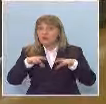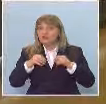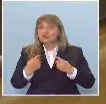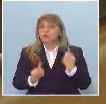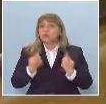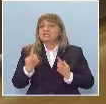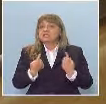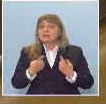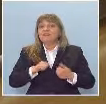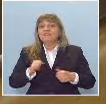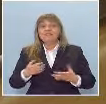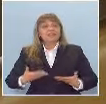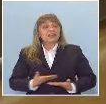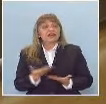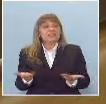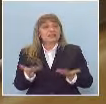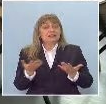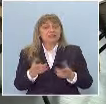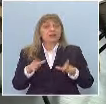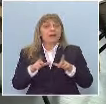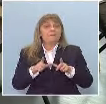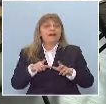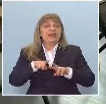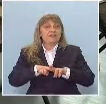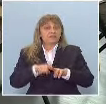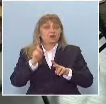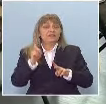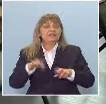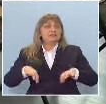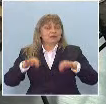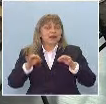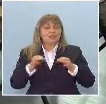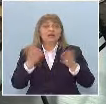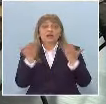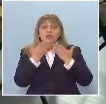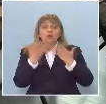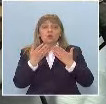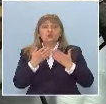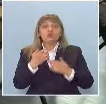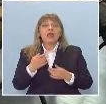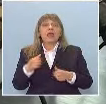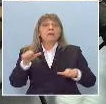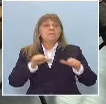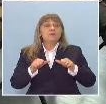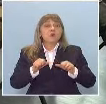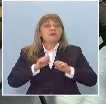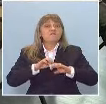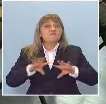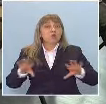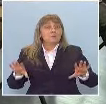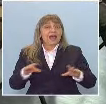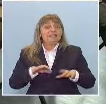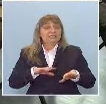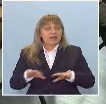начин. Мария Иванова, която вече е избрала да учи биоинформатика след завършването на професионалната гимназия по компютърно